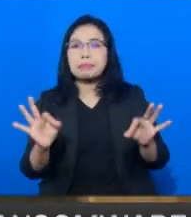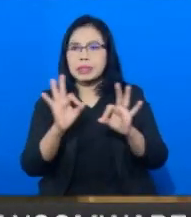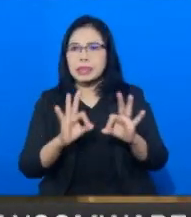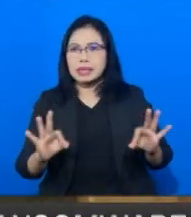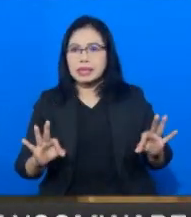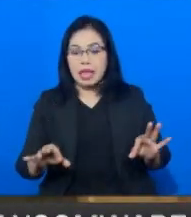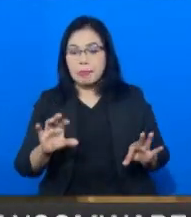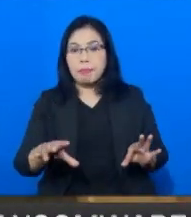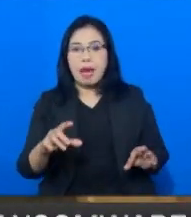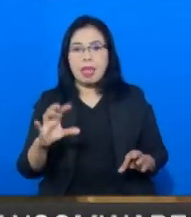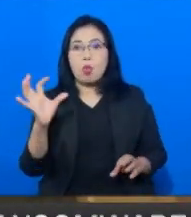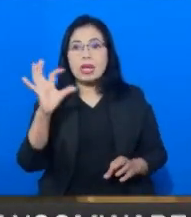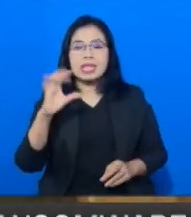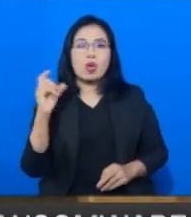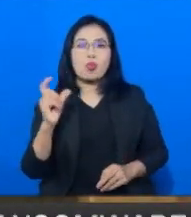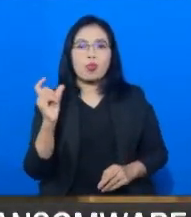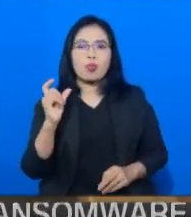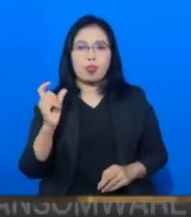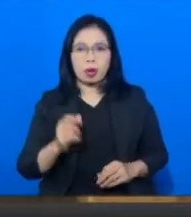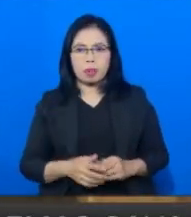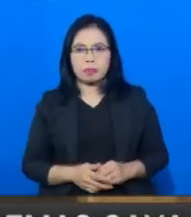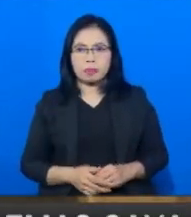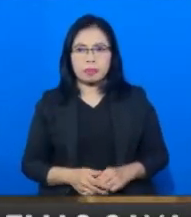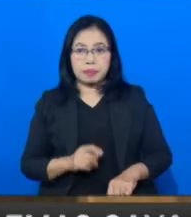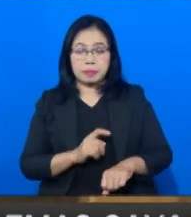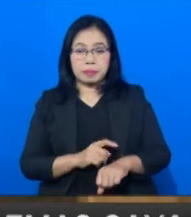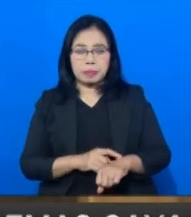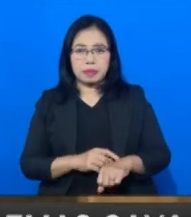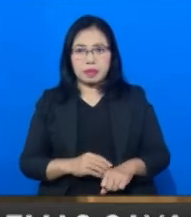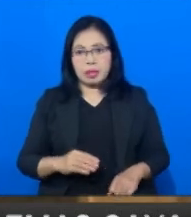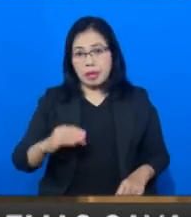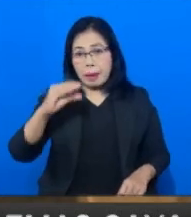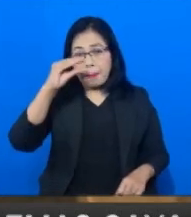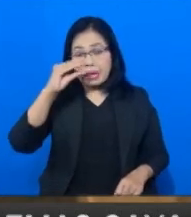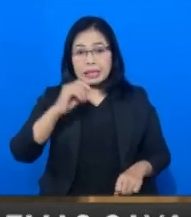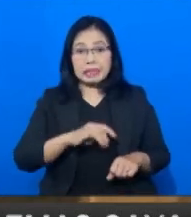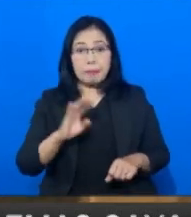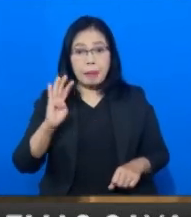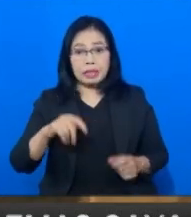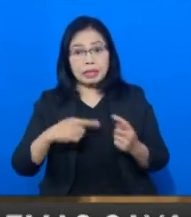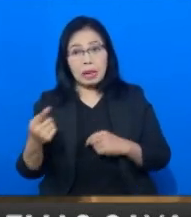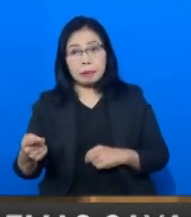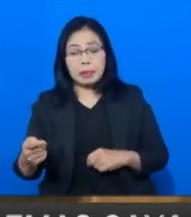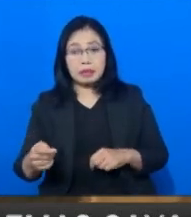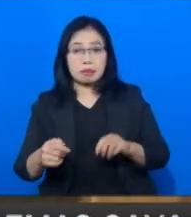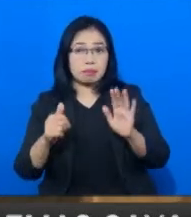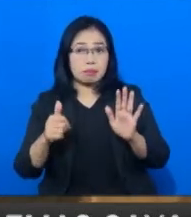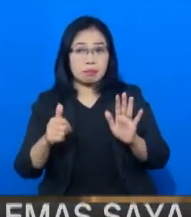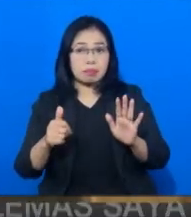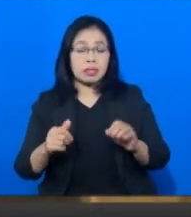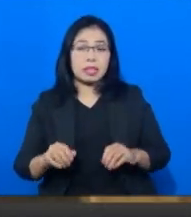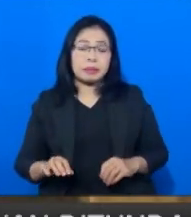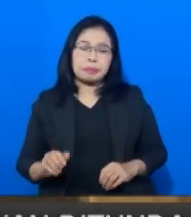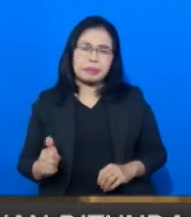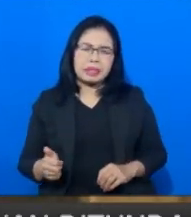Ya paling dari jam 4 sampai jam 6 itu ya perkirakan ya mungkin ada 30-an atau 40 sekitar begitu